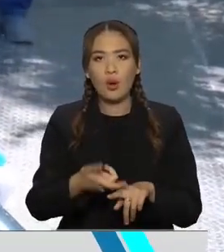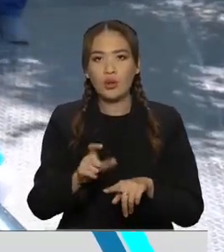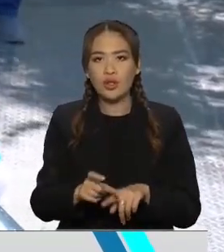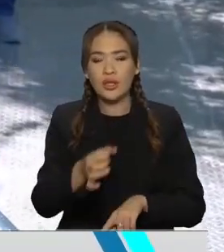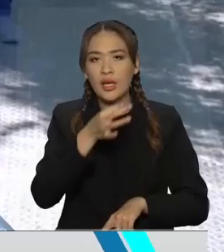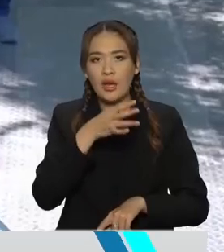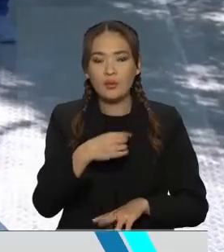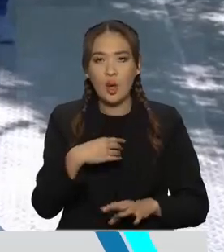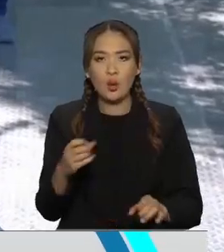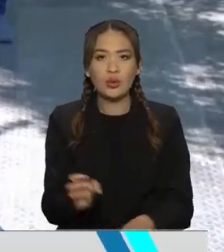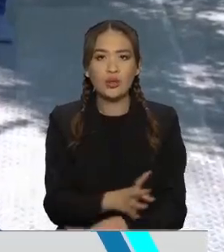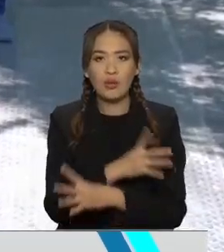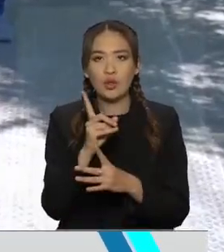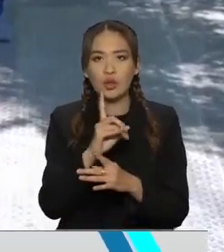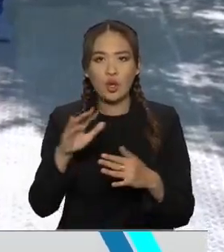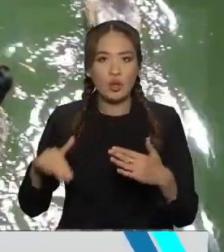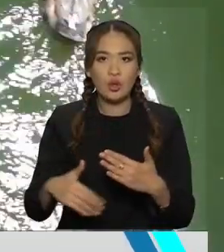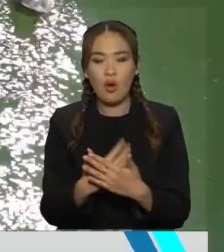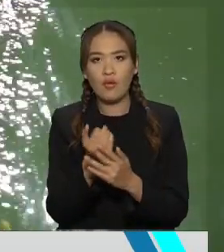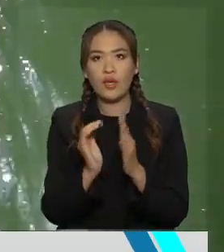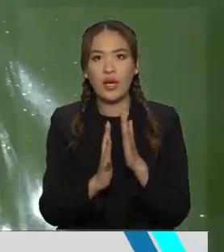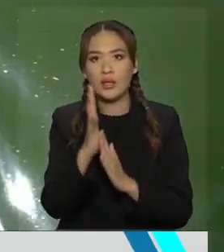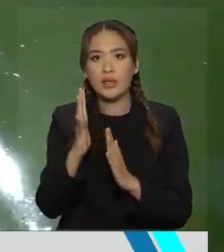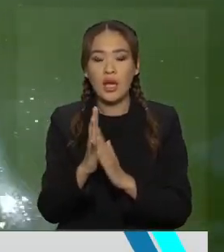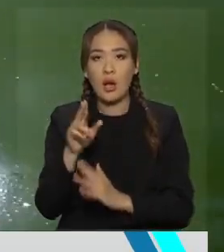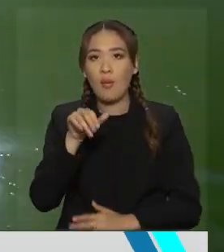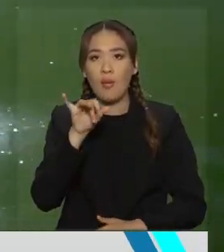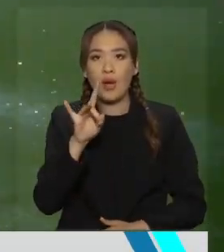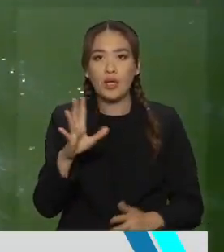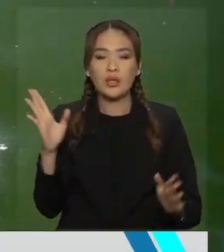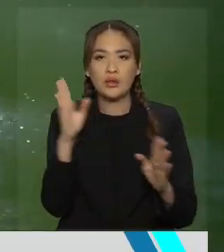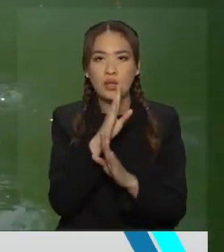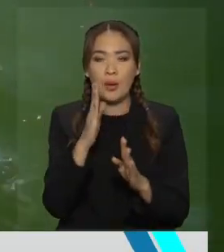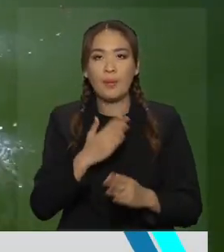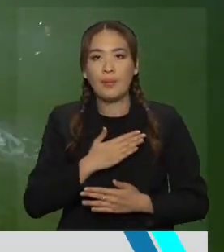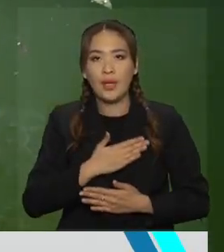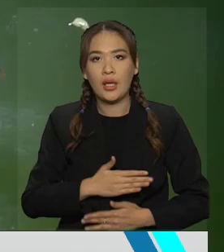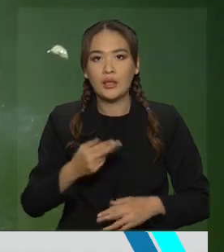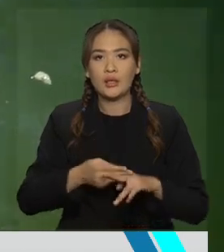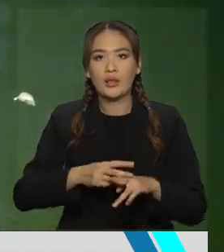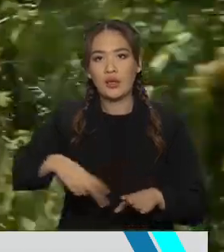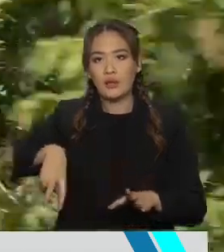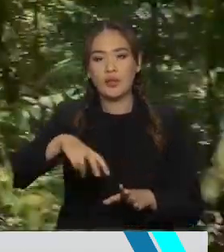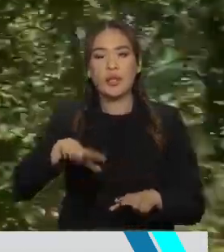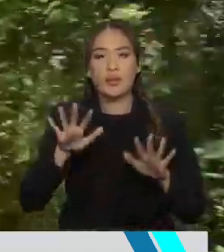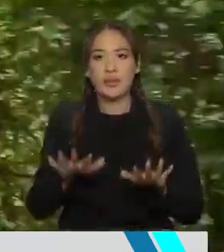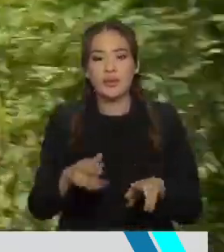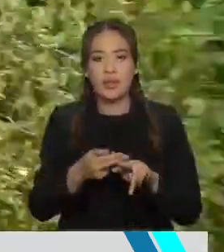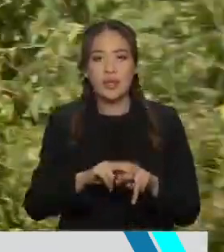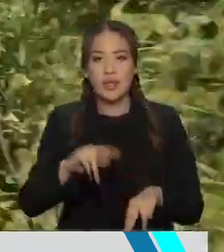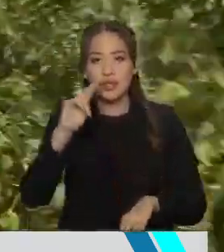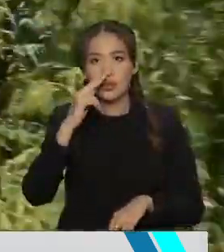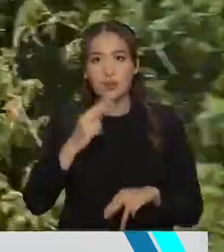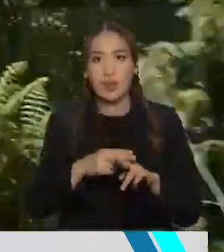Я удивлена такому разнообразию растений. Атмосфера парка удивительна. Очень приятно проводить здесь время. Шымкентский